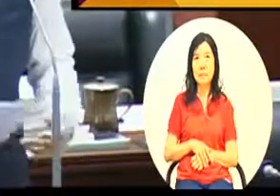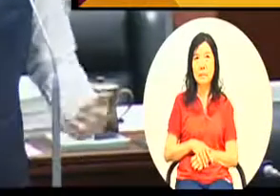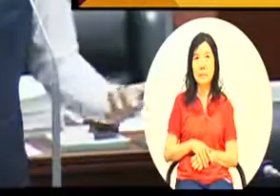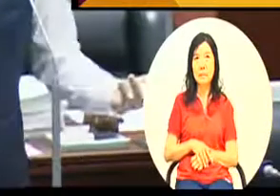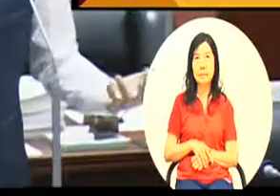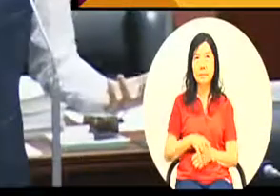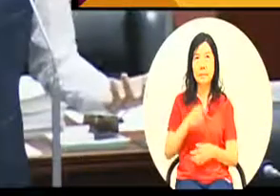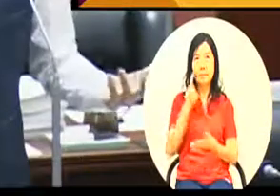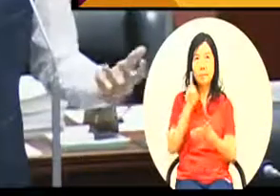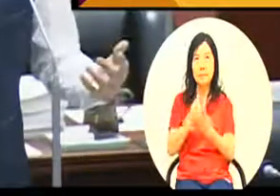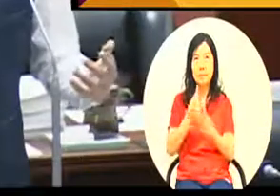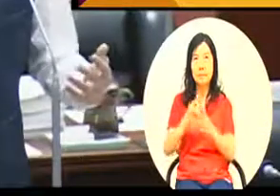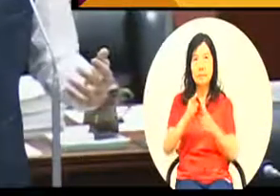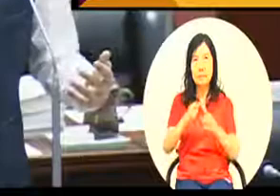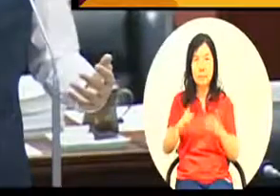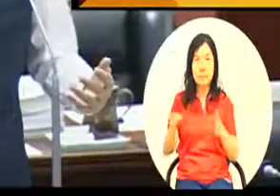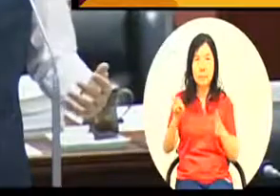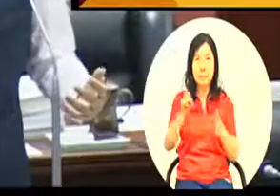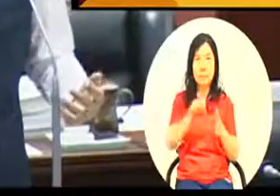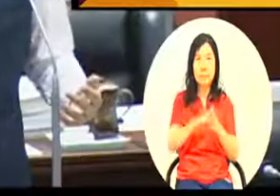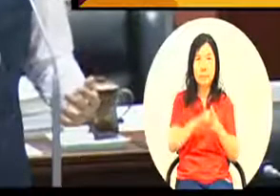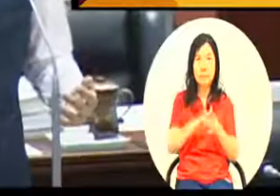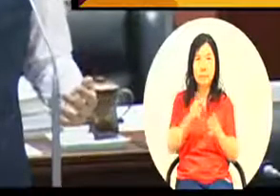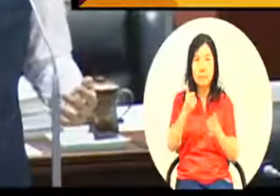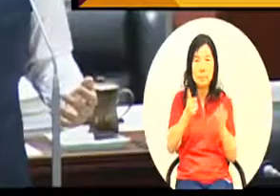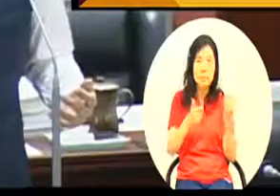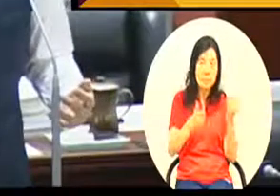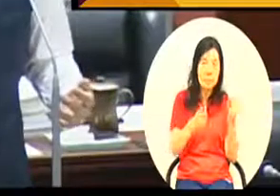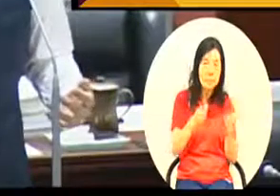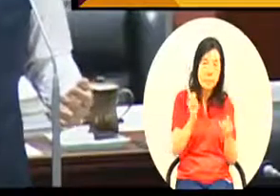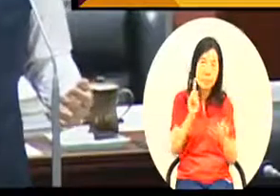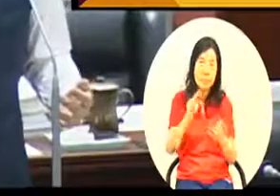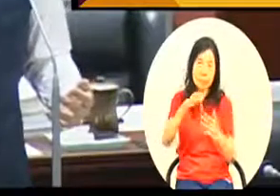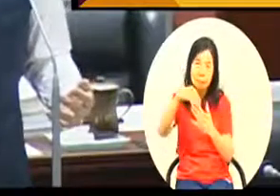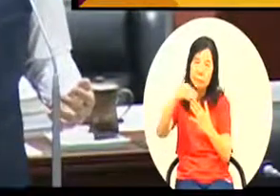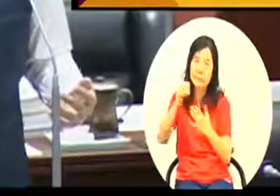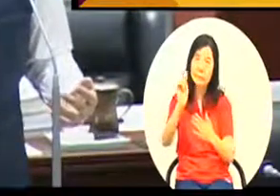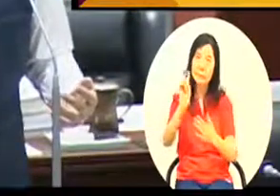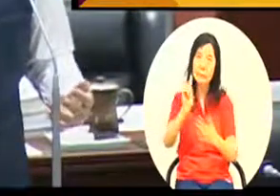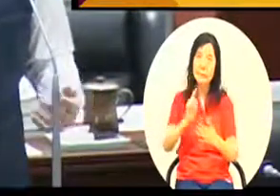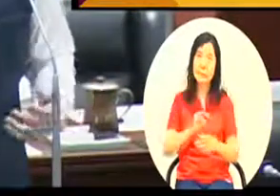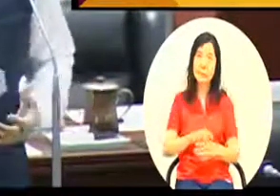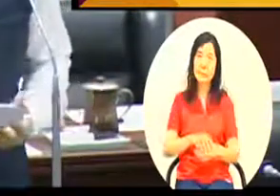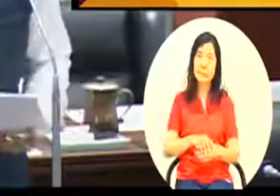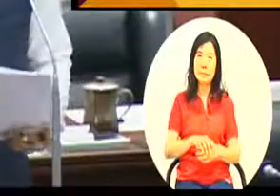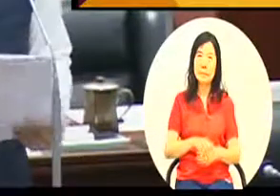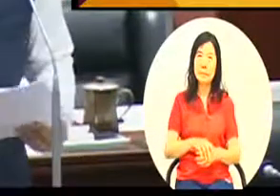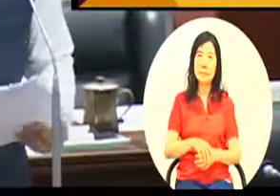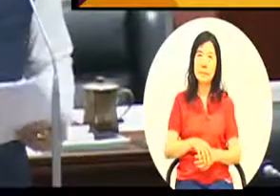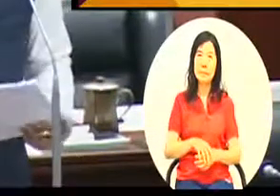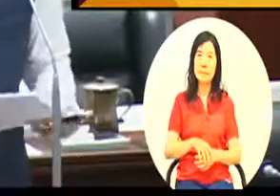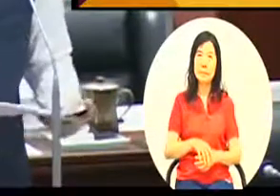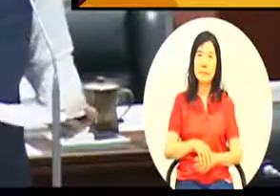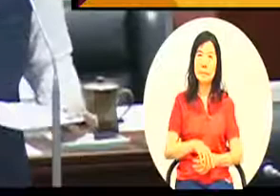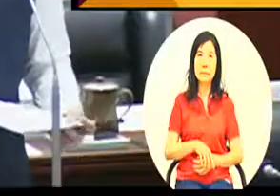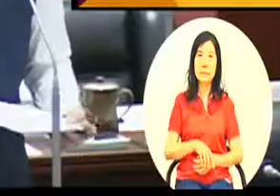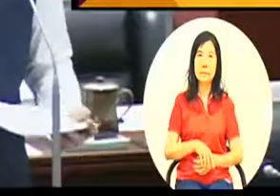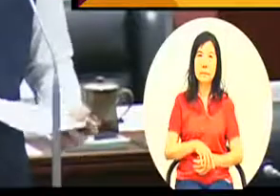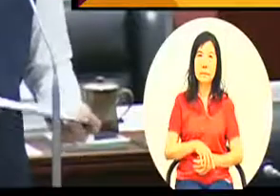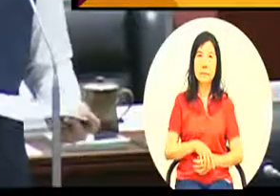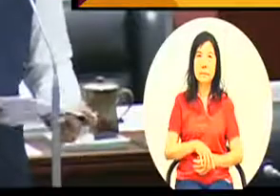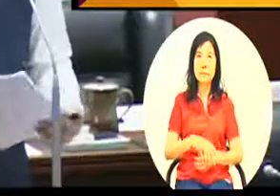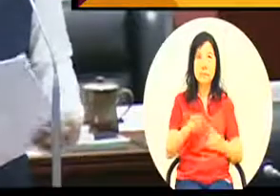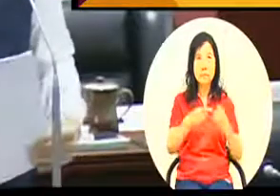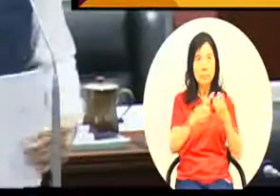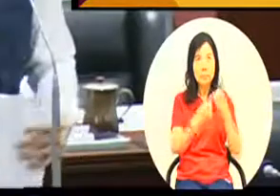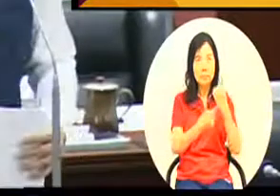每个人的人生性向如何，这个选择如何，这个能够用法律